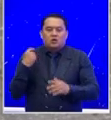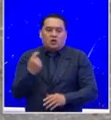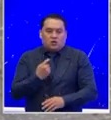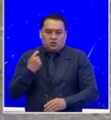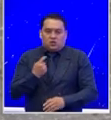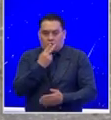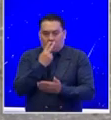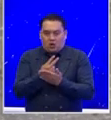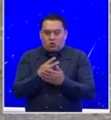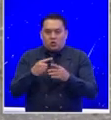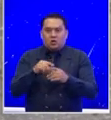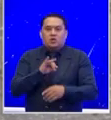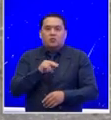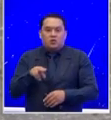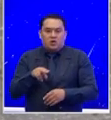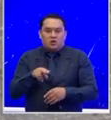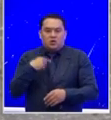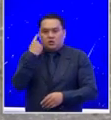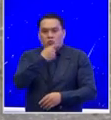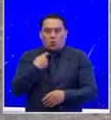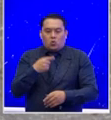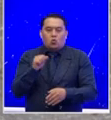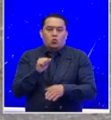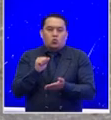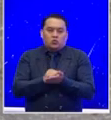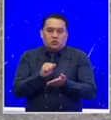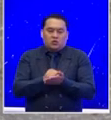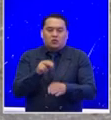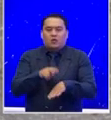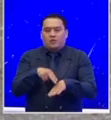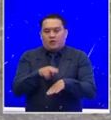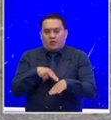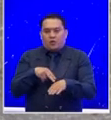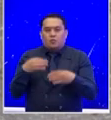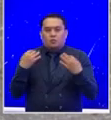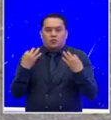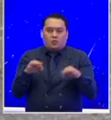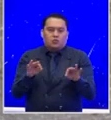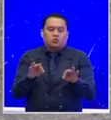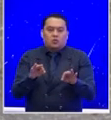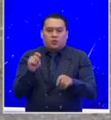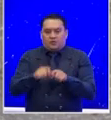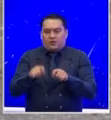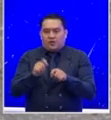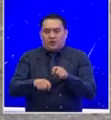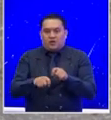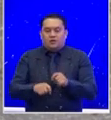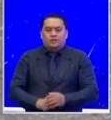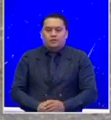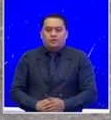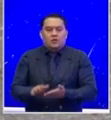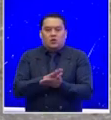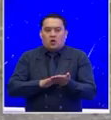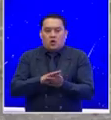сельхозпроизводитель. Я им показал индивидуальное предпринимательство, удостоверение личности. Ну и пропустили, проверили, пропустили.